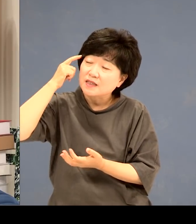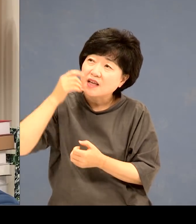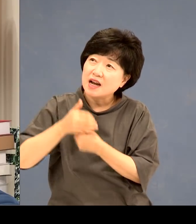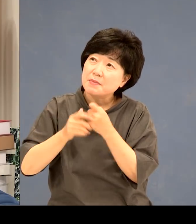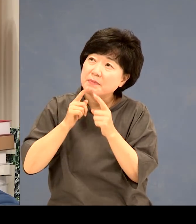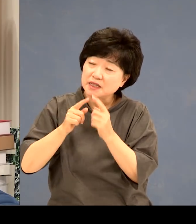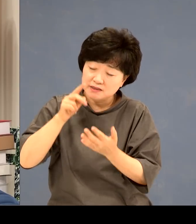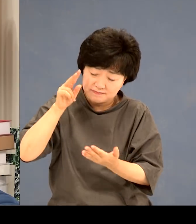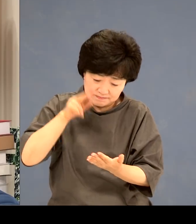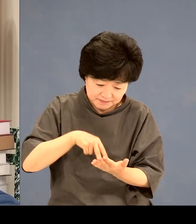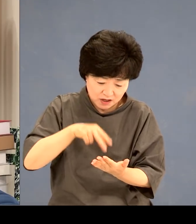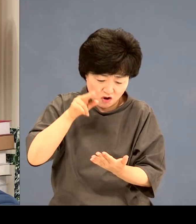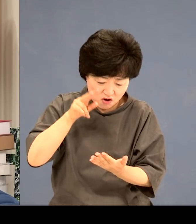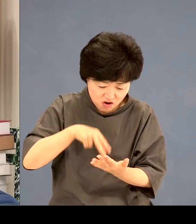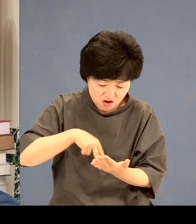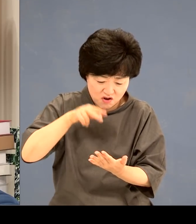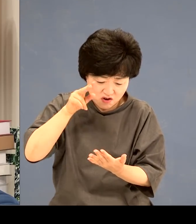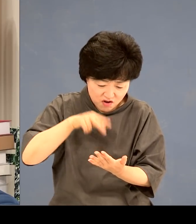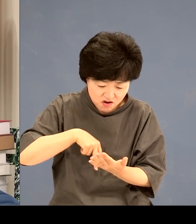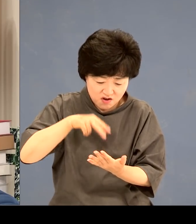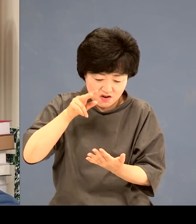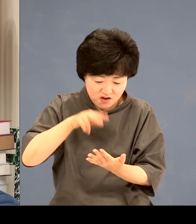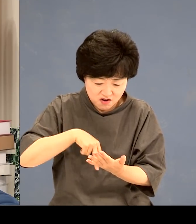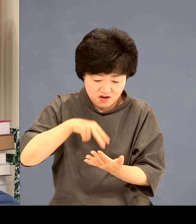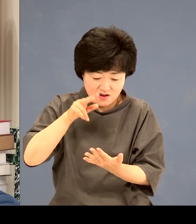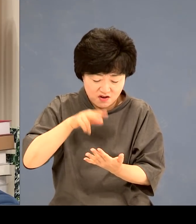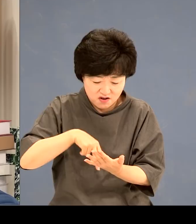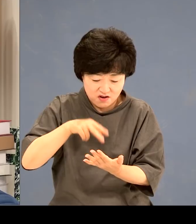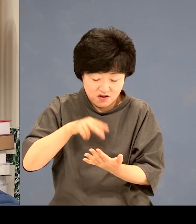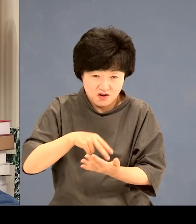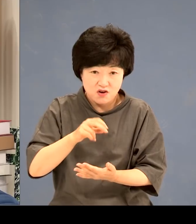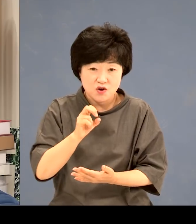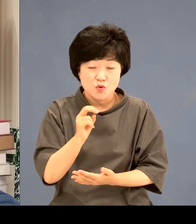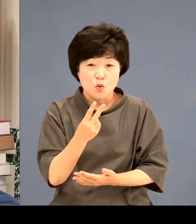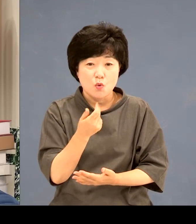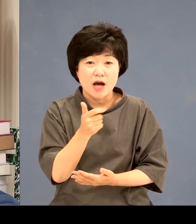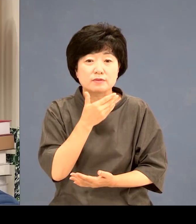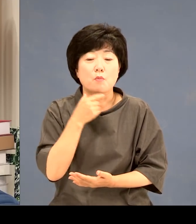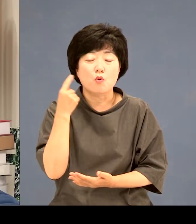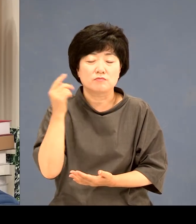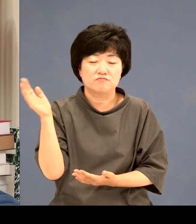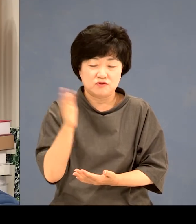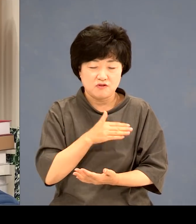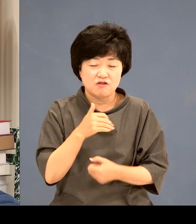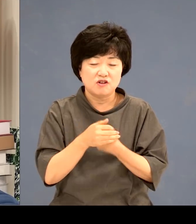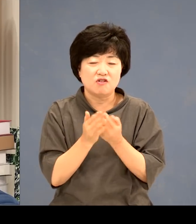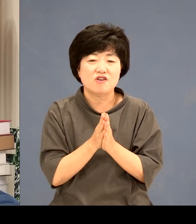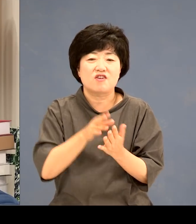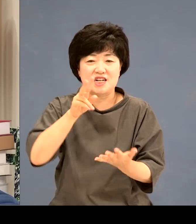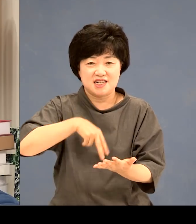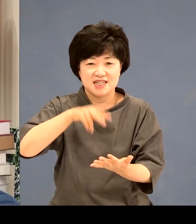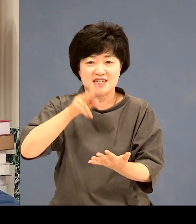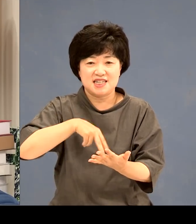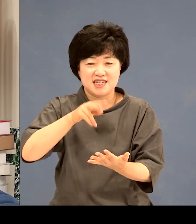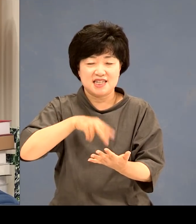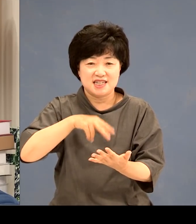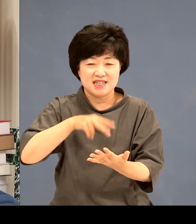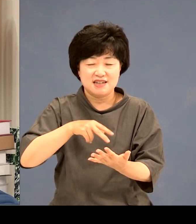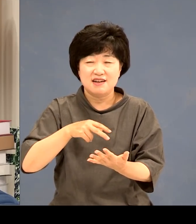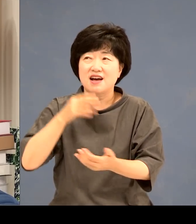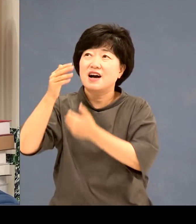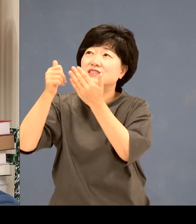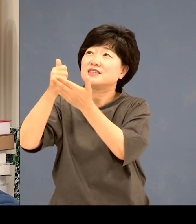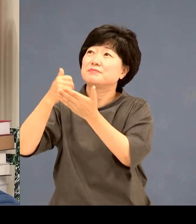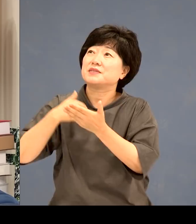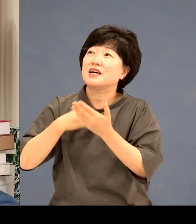사역을 어떻게 하셨을까? 그리고 예수님은 하나님과 어떤 친밀한 그런 교제와 관계를 했을까? 그런 고민을 하면서